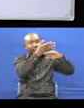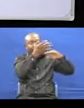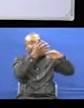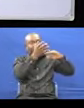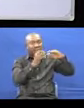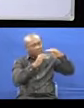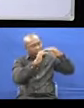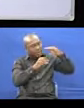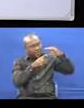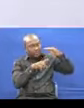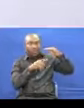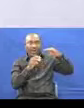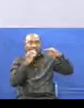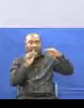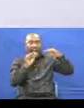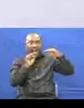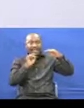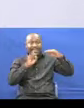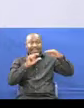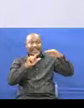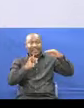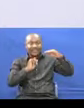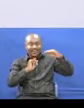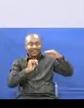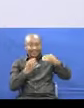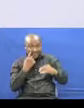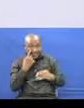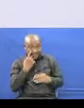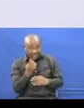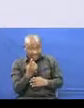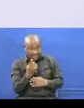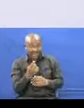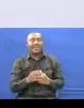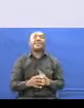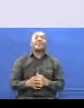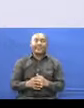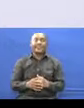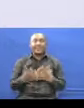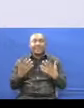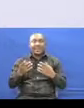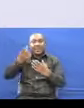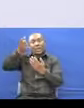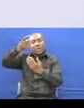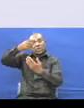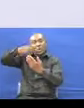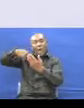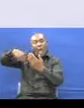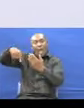Tuone sasa tunajumlishaje hizi namba. Kwanza kabisa, chora duara lako hapa. Duara moja